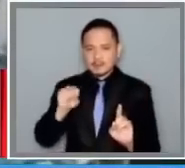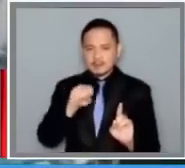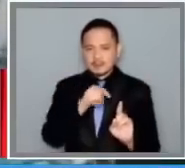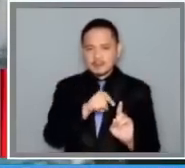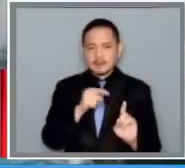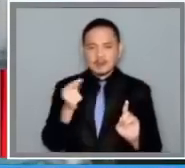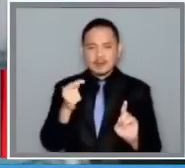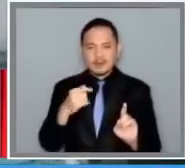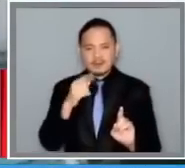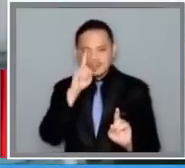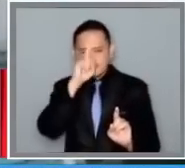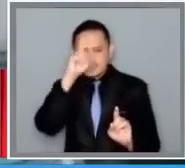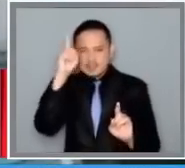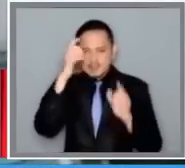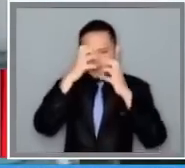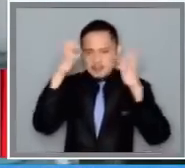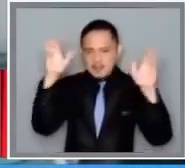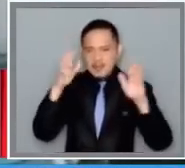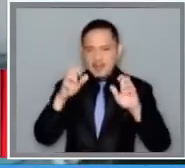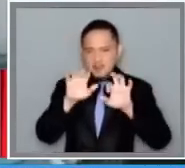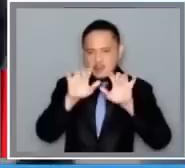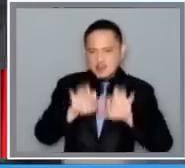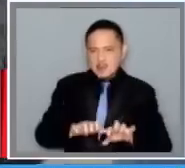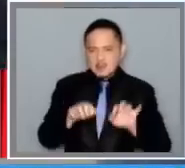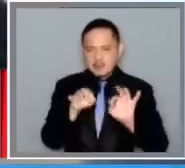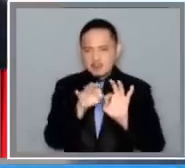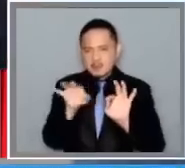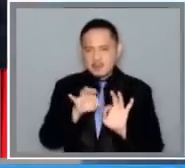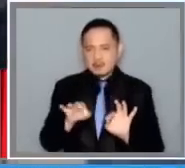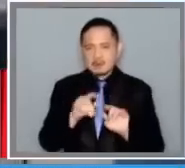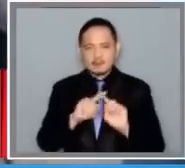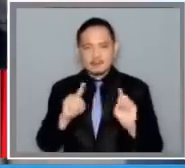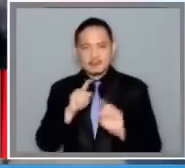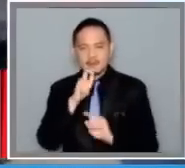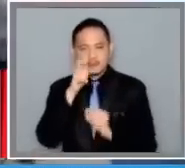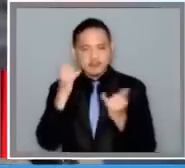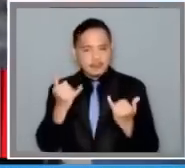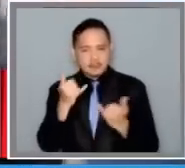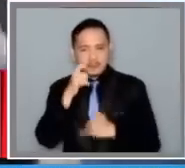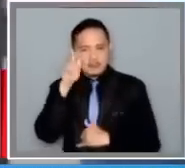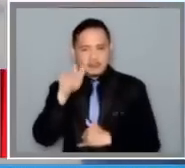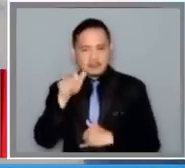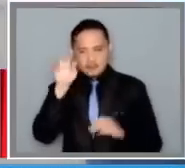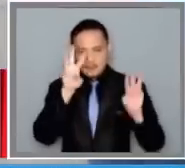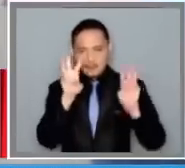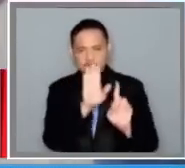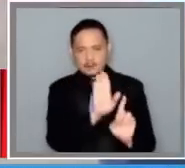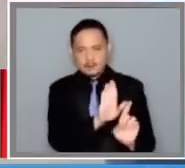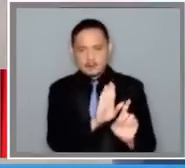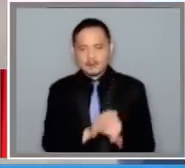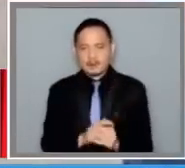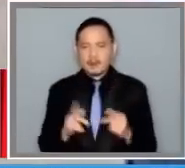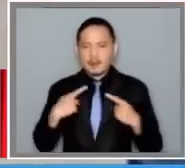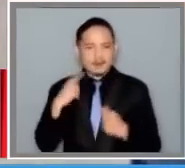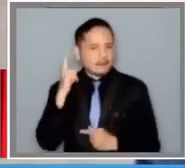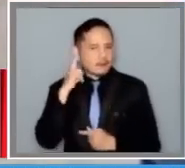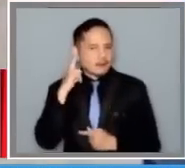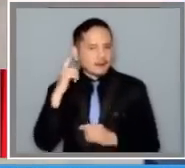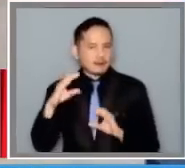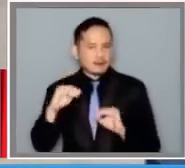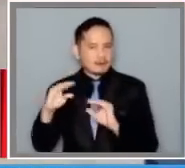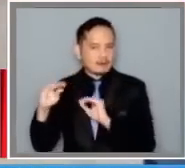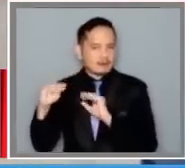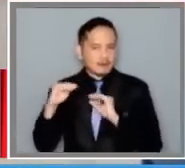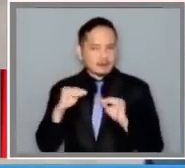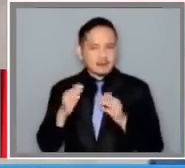galit, ay wala naman daw dapat ikabahala. Pero gayunpaman, para makasiguro dahil may mga balibalita raw ayon na dito sa OIC ng Socorro